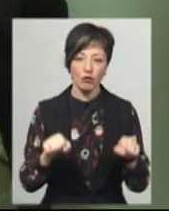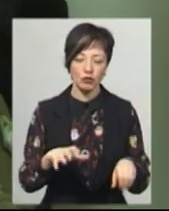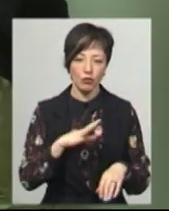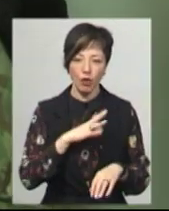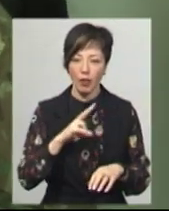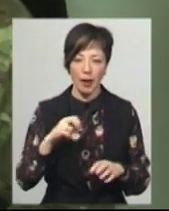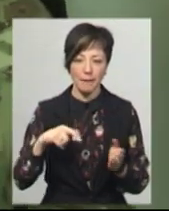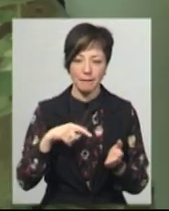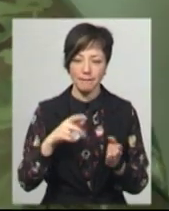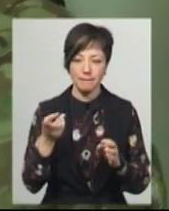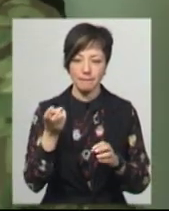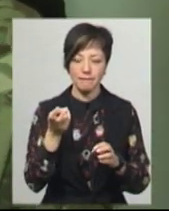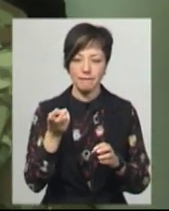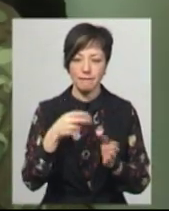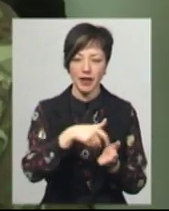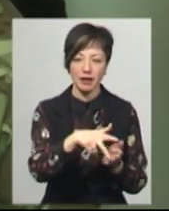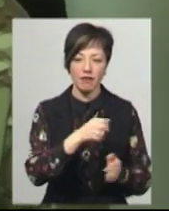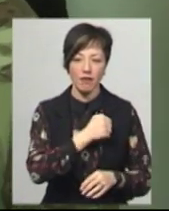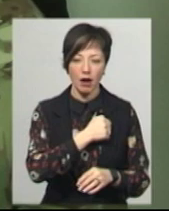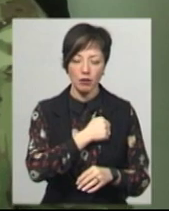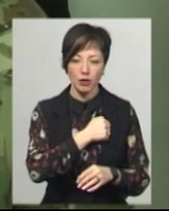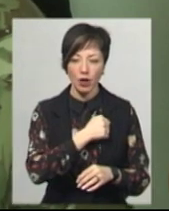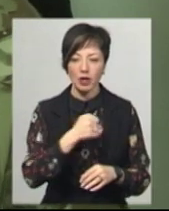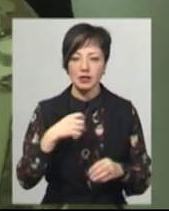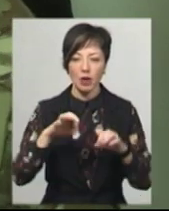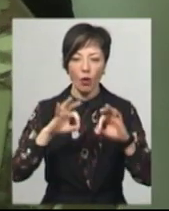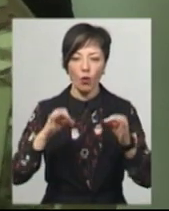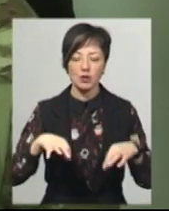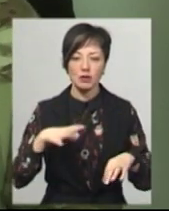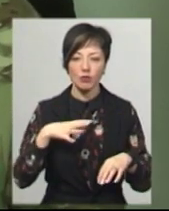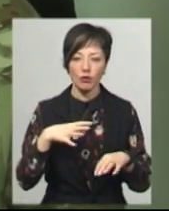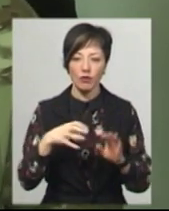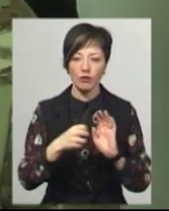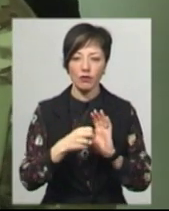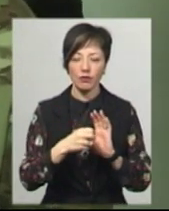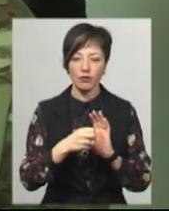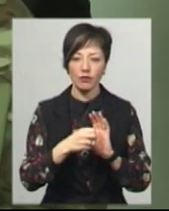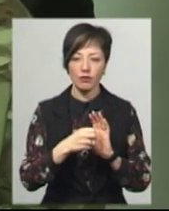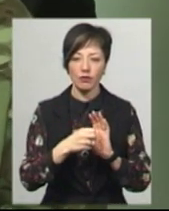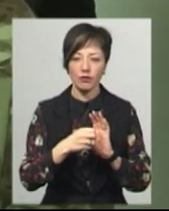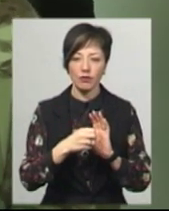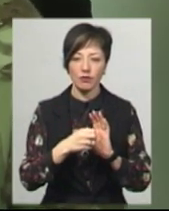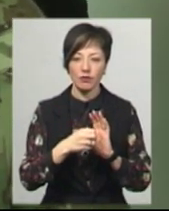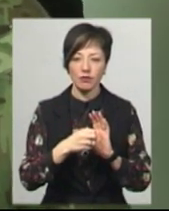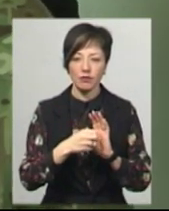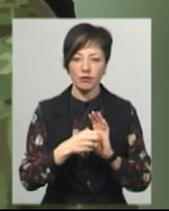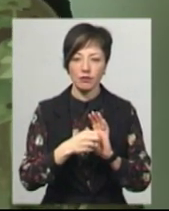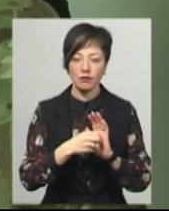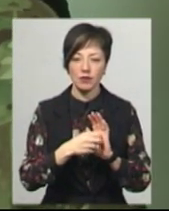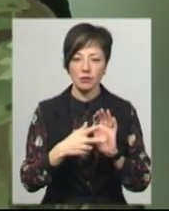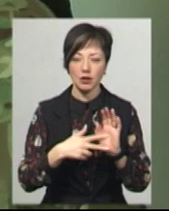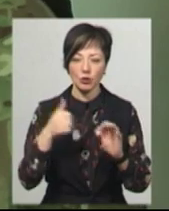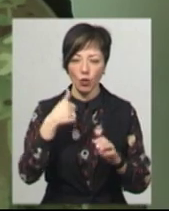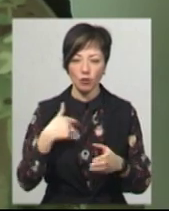була осінь 2014 року, вже не був цей мирний період. І з батальйоном Збройних сил